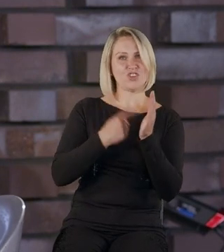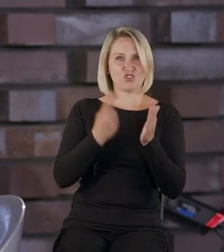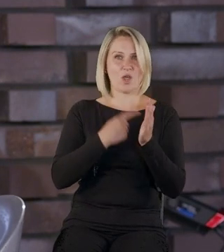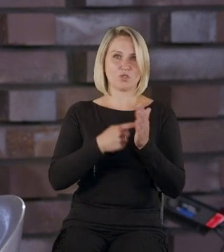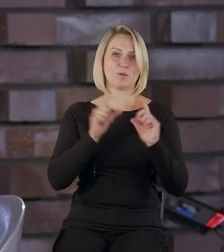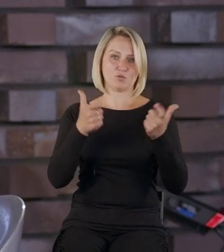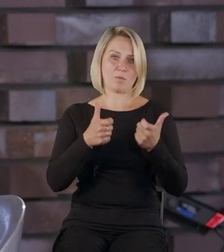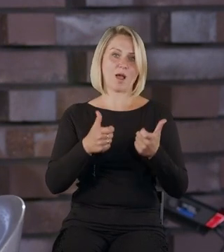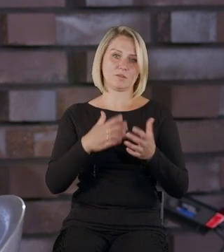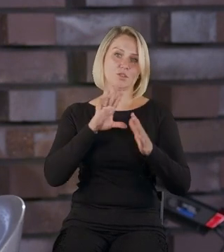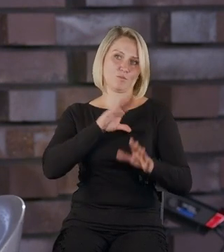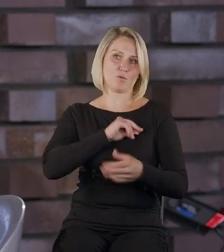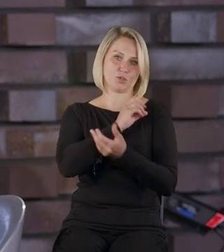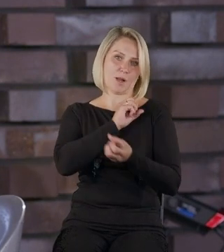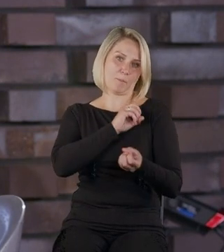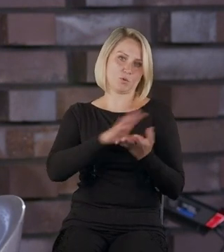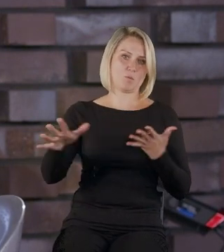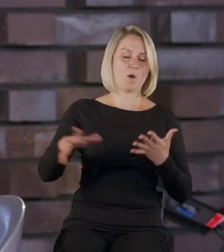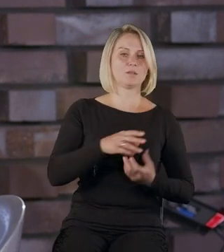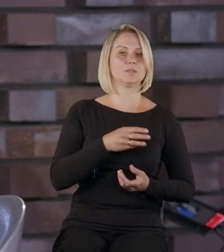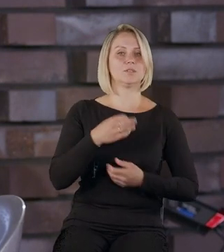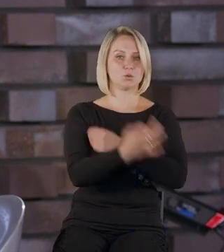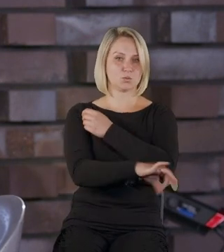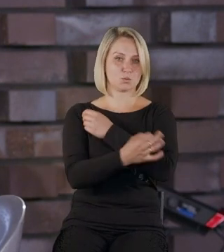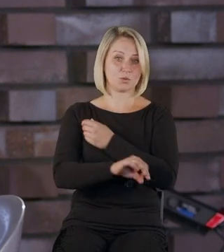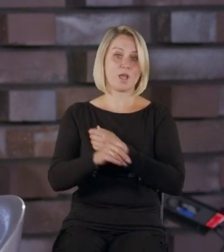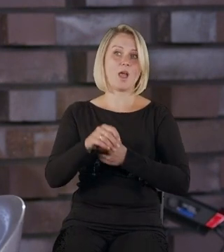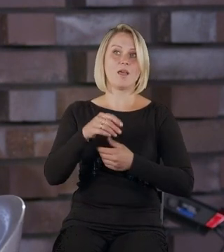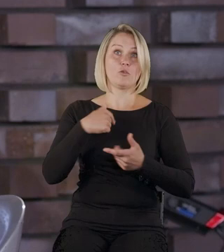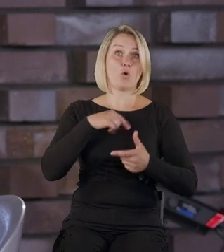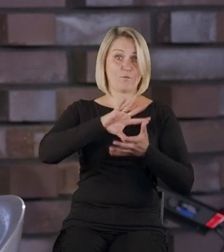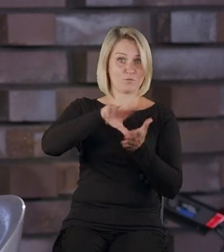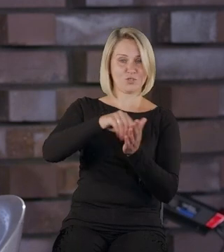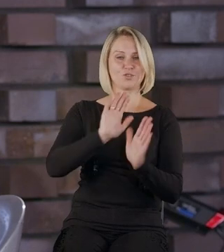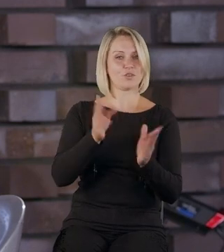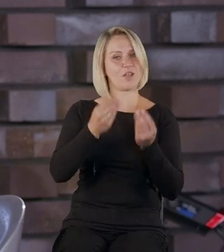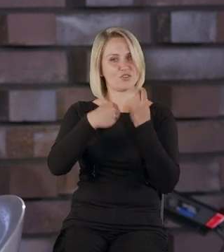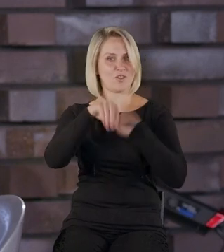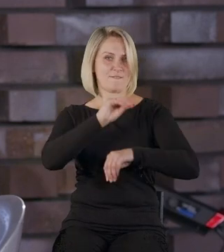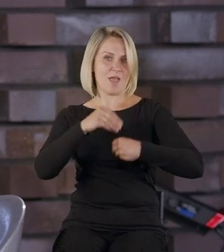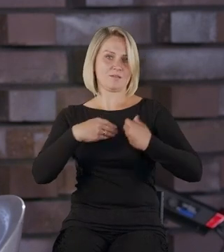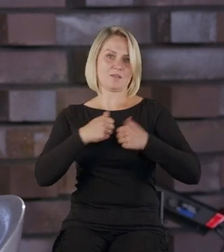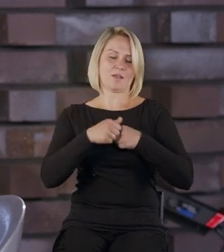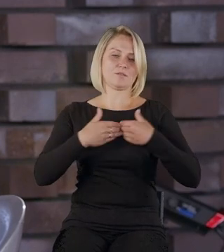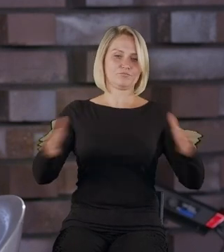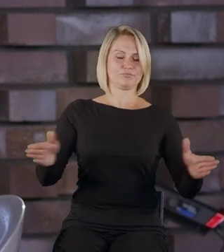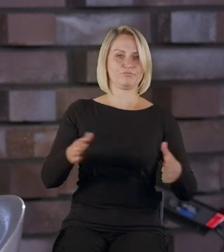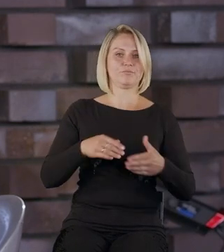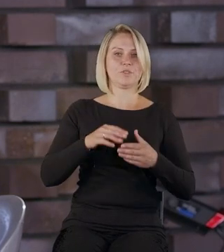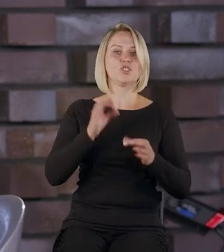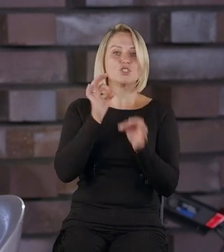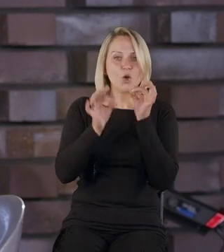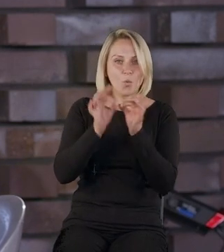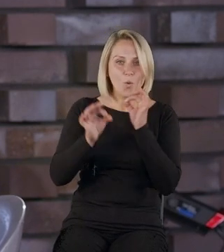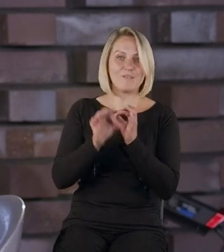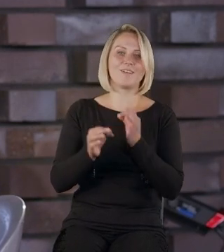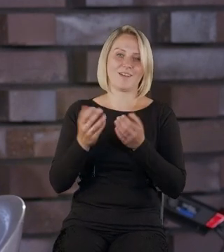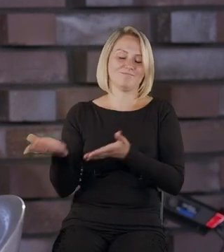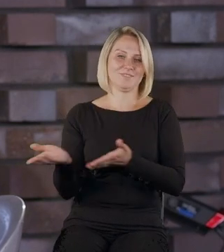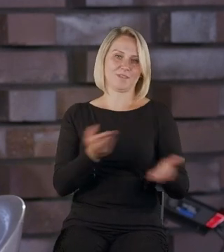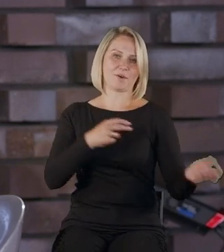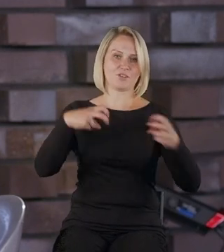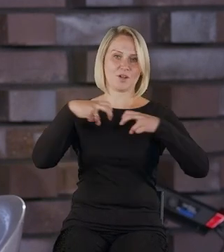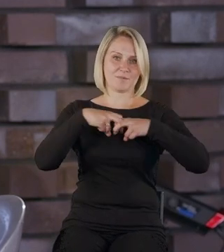przypadki, które nam się zdarzają. Oczywiście to nie jest zamknięty katalog, to co wymieniłam. Tych przypadków jest dużo, dużo więcej. To szczegółowe informacje